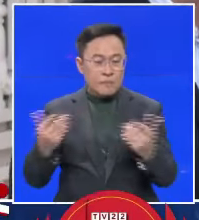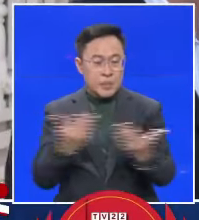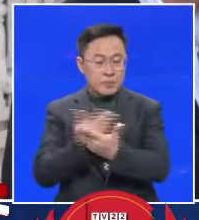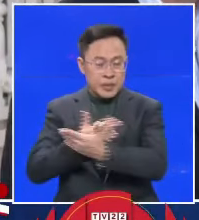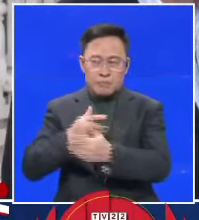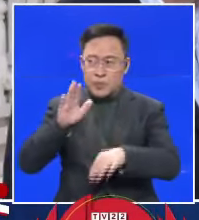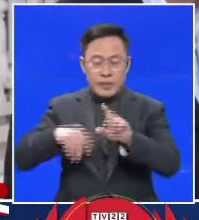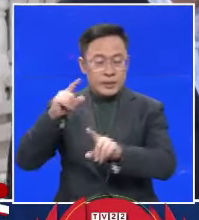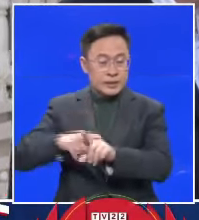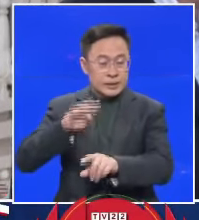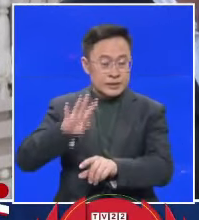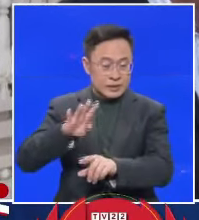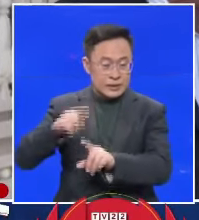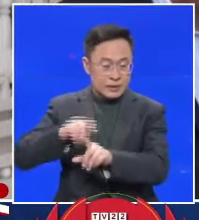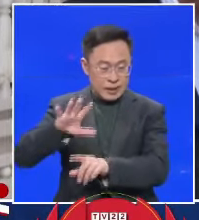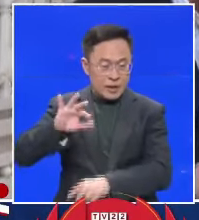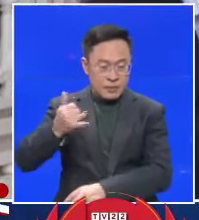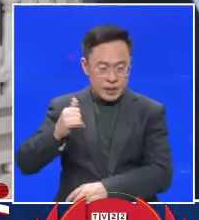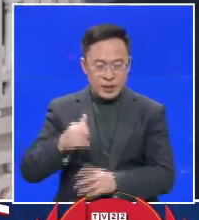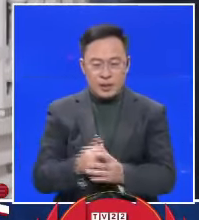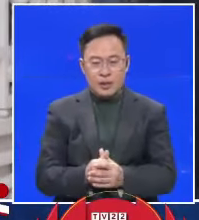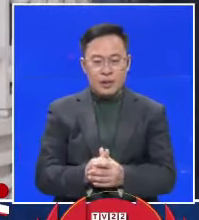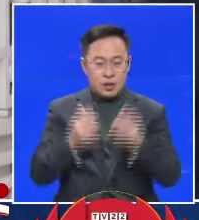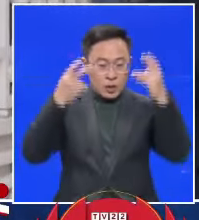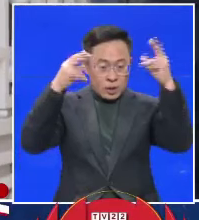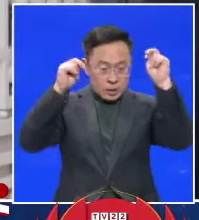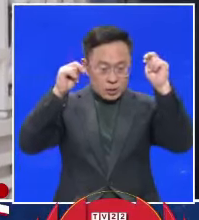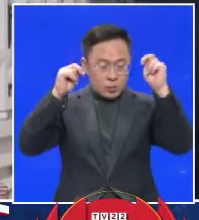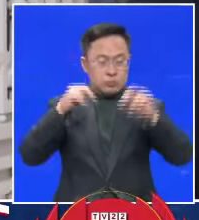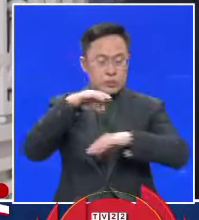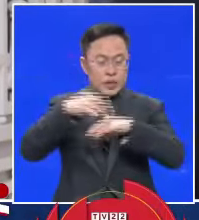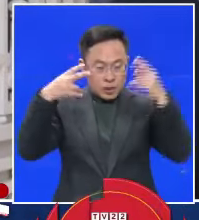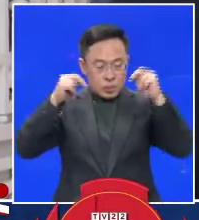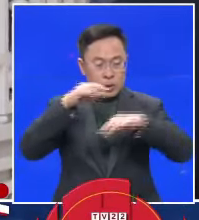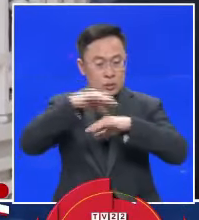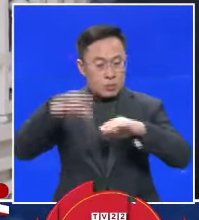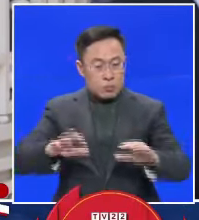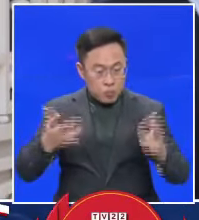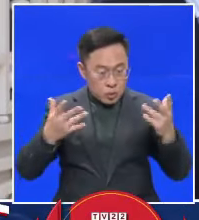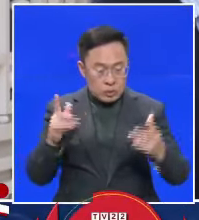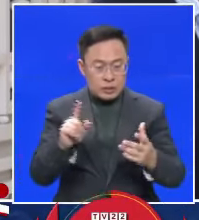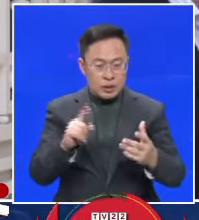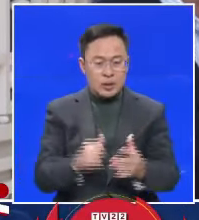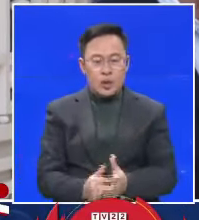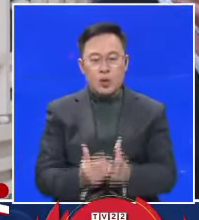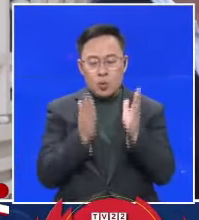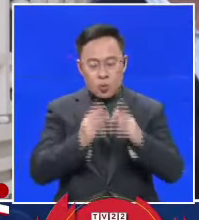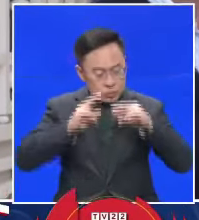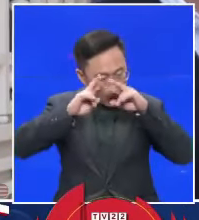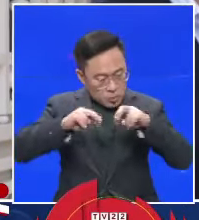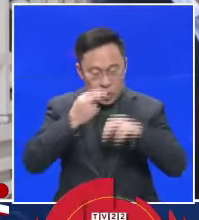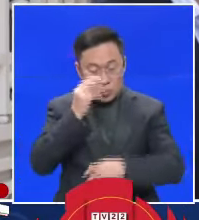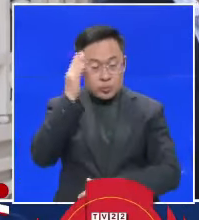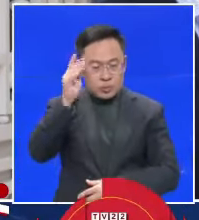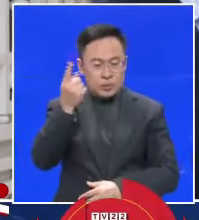อี้นายกรัฐมนตรีเนี่ยไม่รู้ว่าจะถูกยึดคืนเมื่อไหร่นะคะก็เรียกได้ว่าทุกคนก็วิเคราะห์อันแบบนั้นนะค